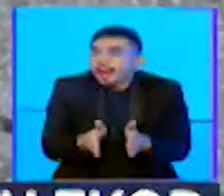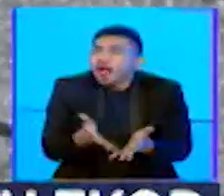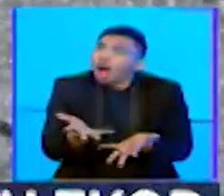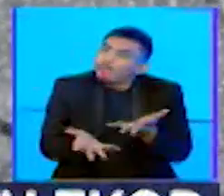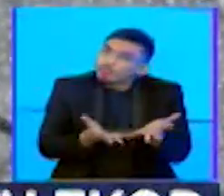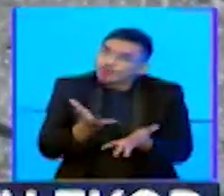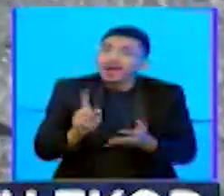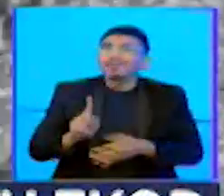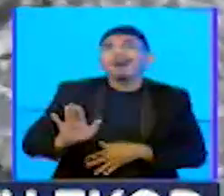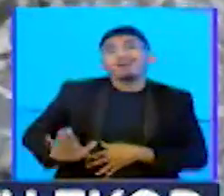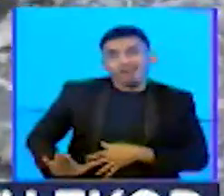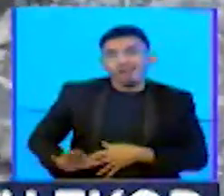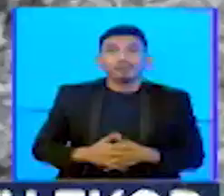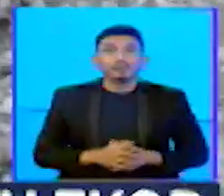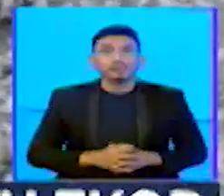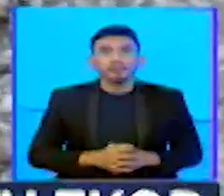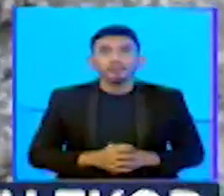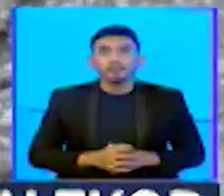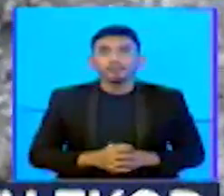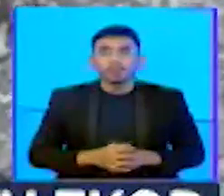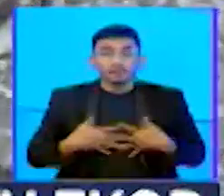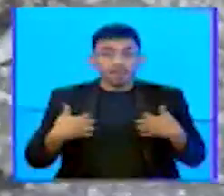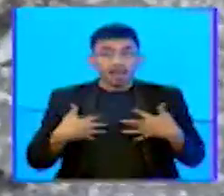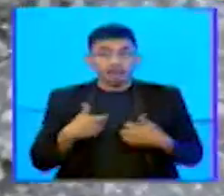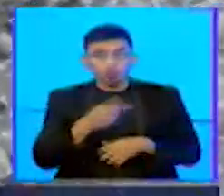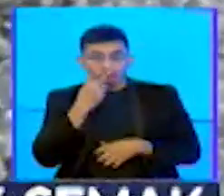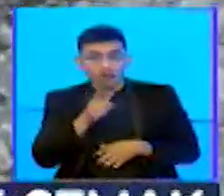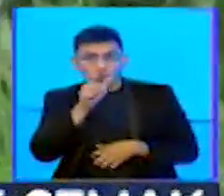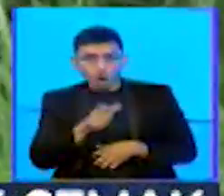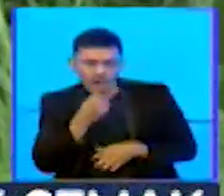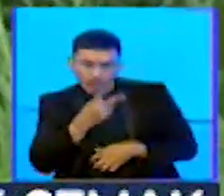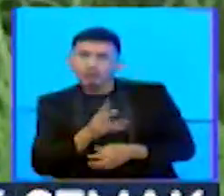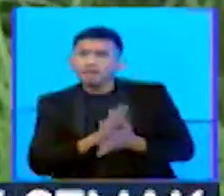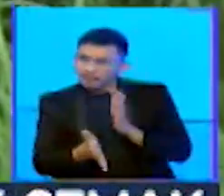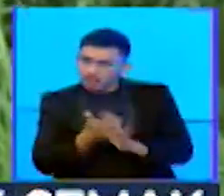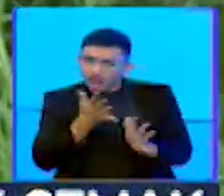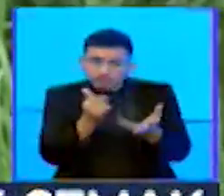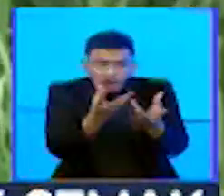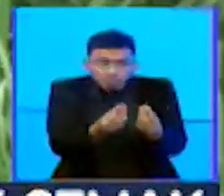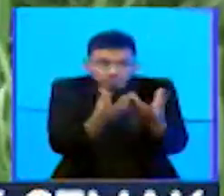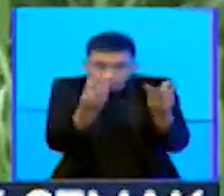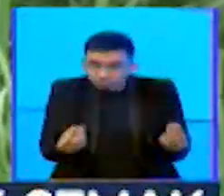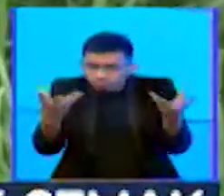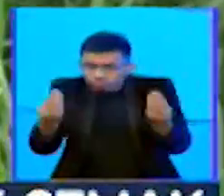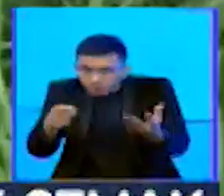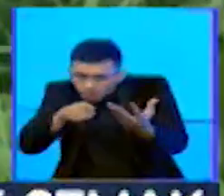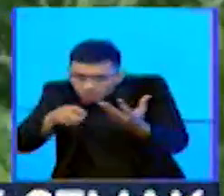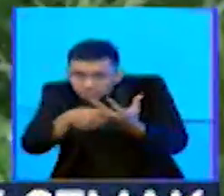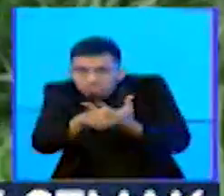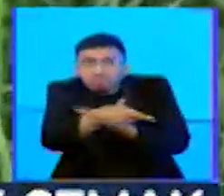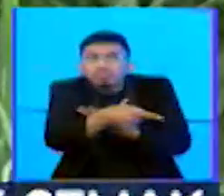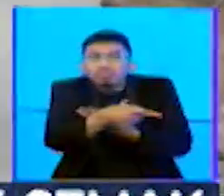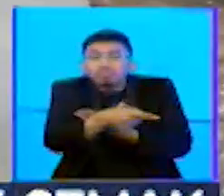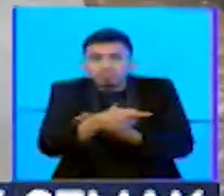tutul. Keberadaan macan tutul sempat terlihat seorang pekerja proyek di semak belukar di sekitar lokasi.